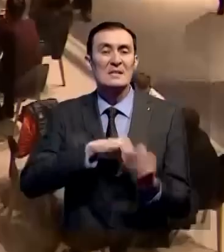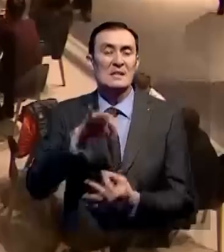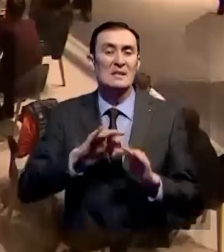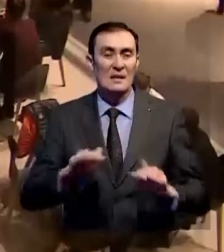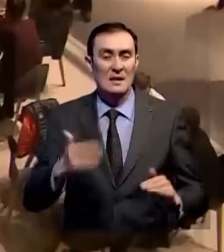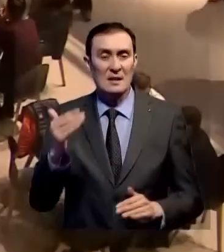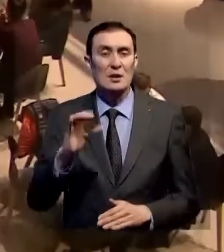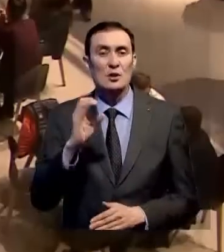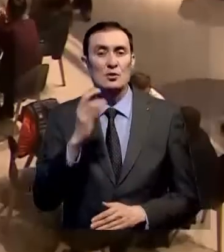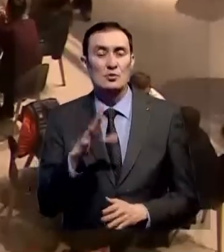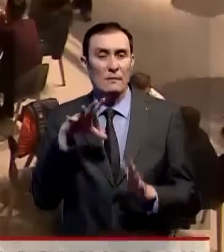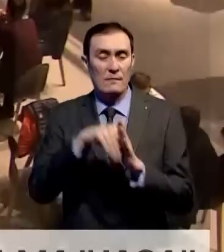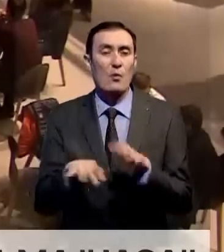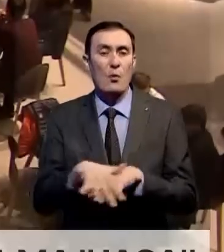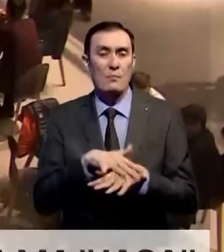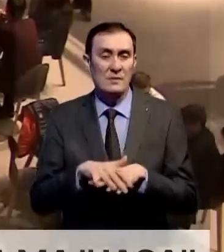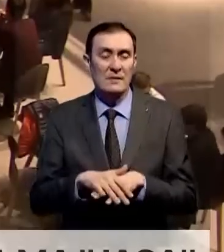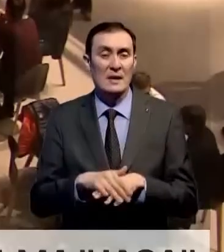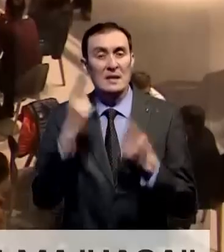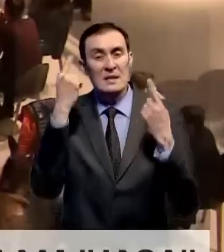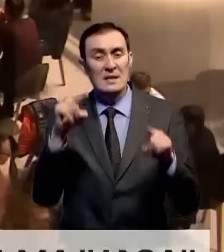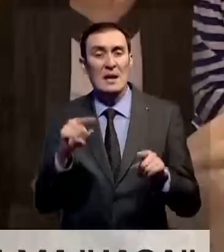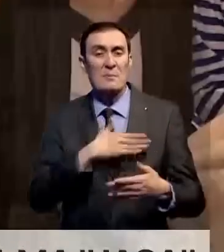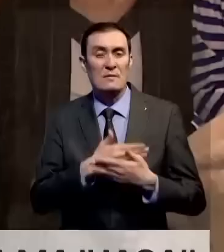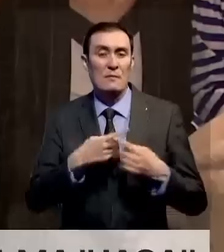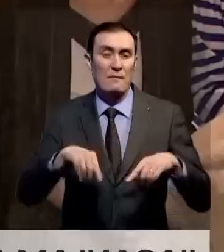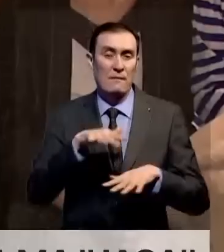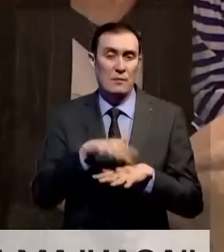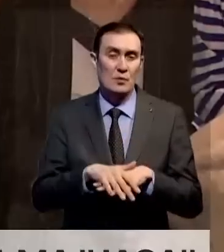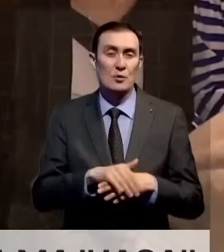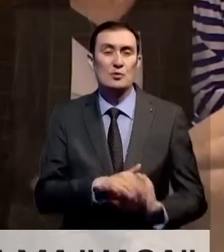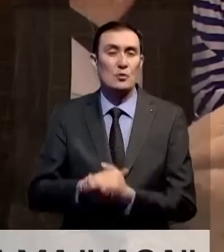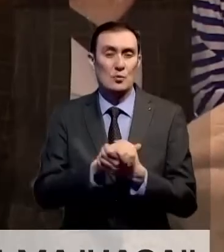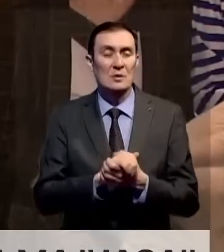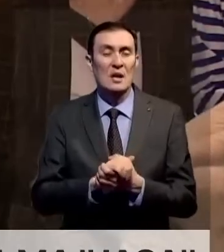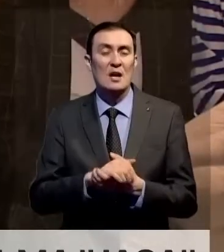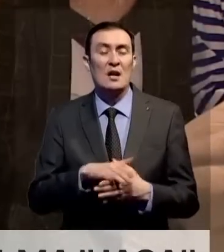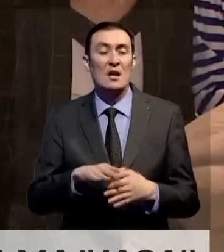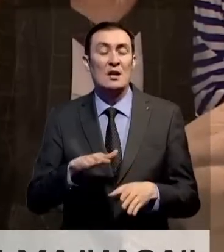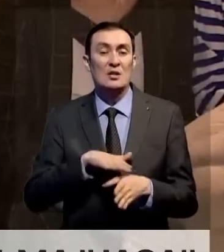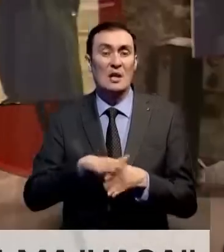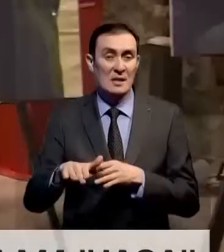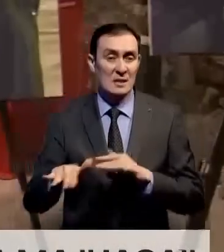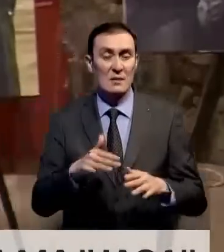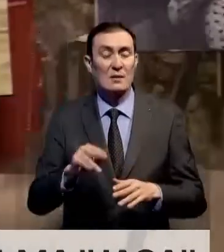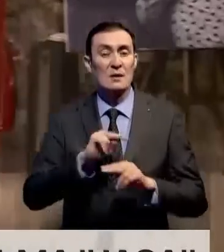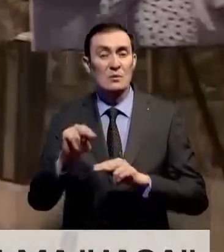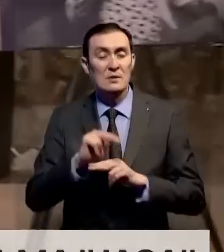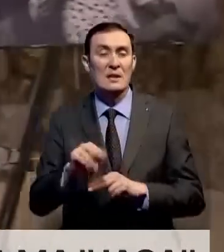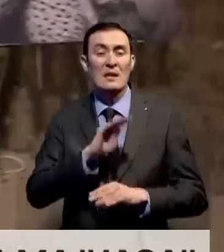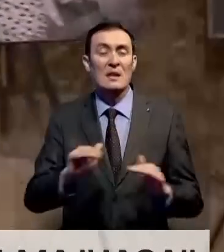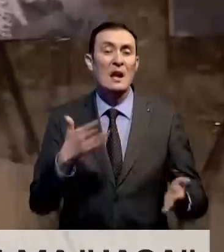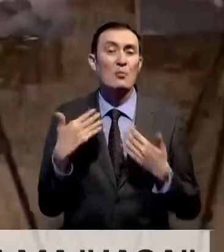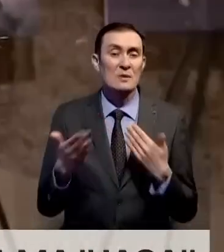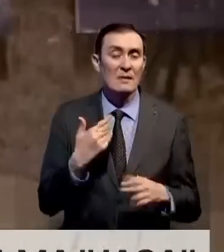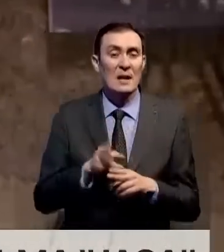и их социализации в обществе. Идея принадлежит общественному фонду «Союз Жаса». Его миссия – научить детей коммуницировать.